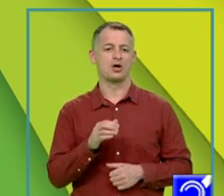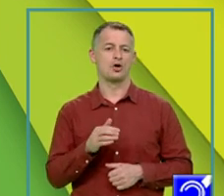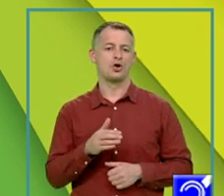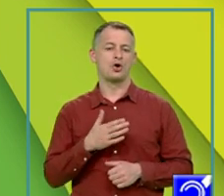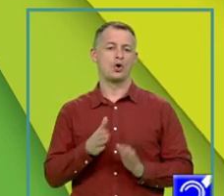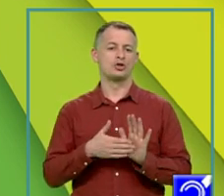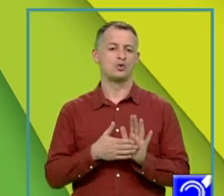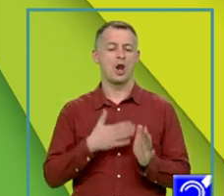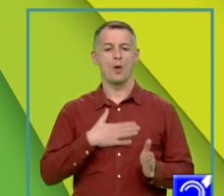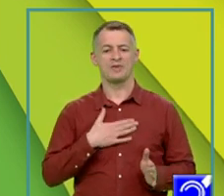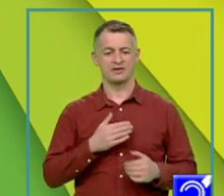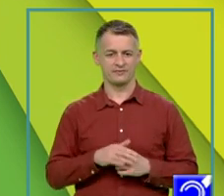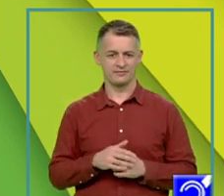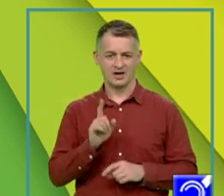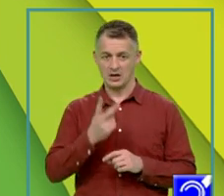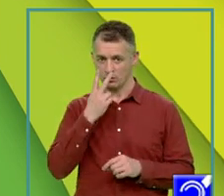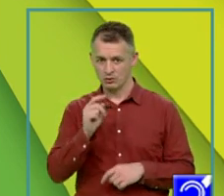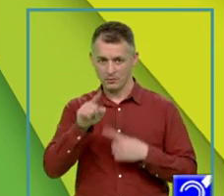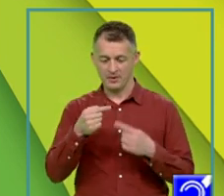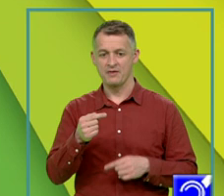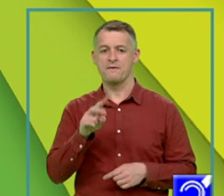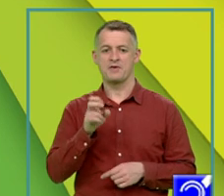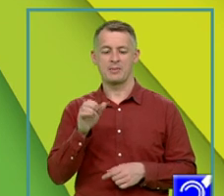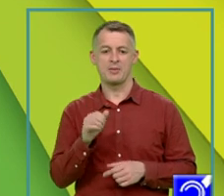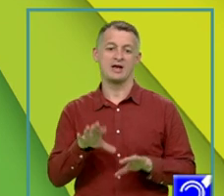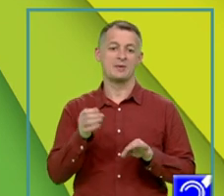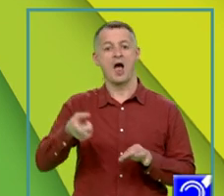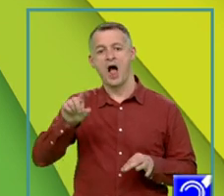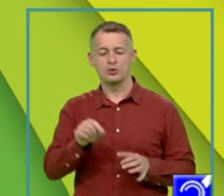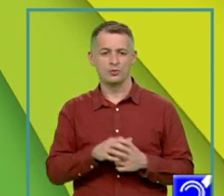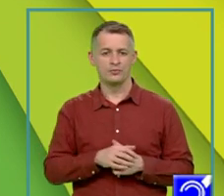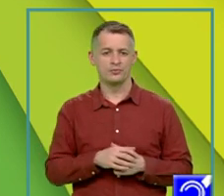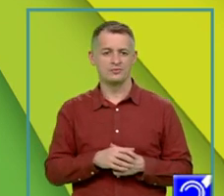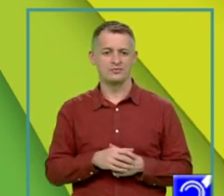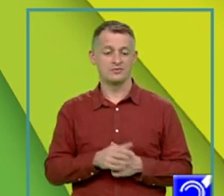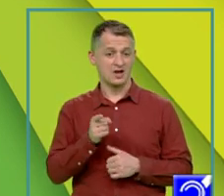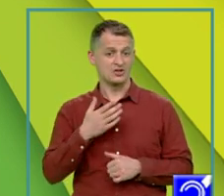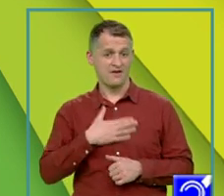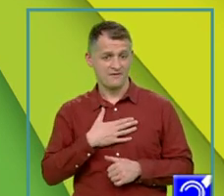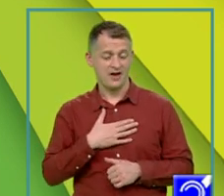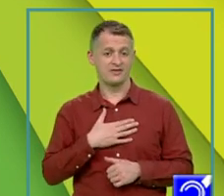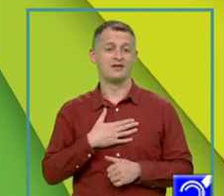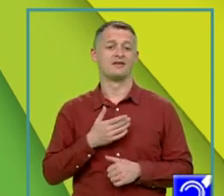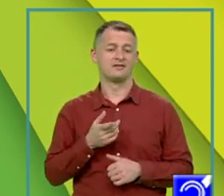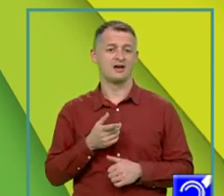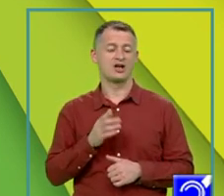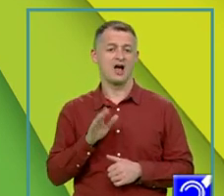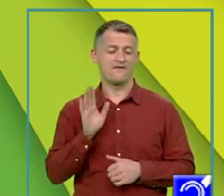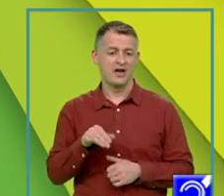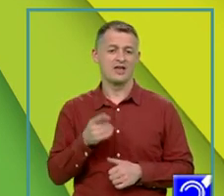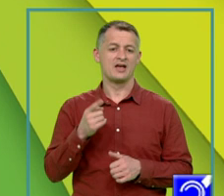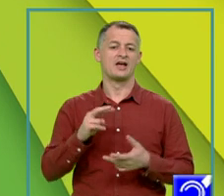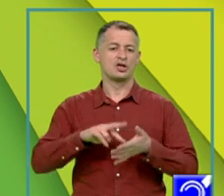dacă ne mai uităm după verbe Mai găsim noi un alt verb Ia să vedem aș avea de rezolvat Iată aici